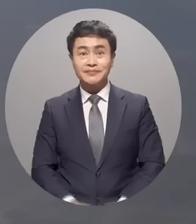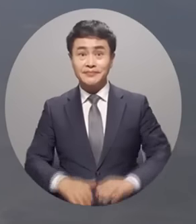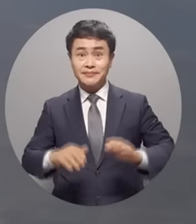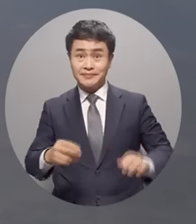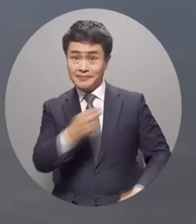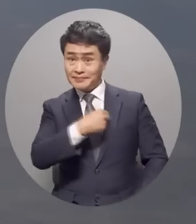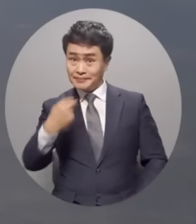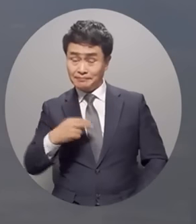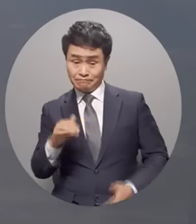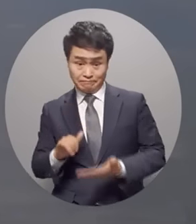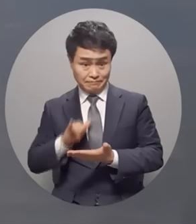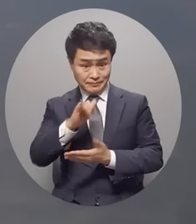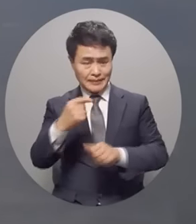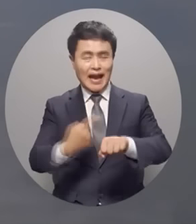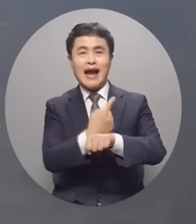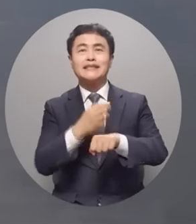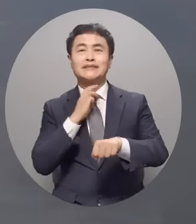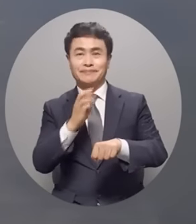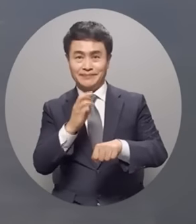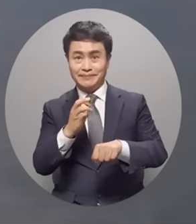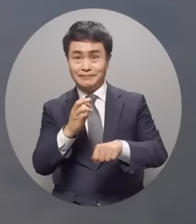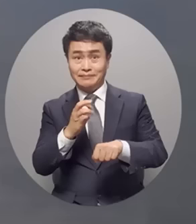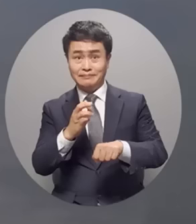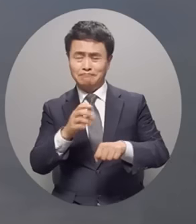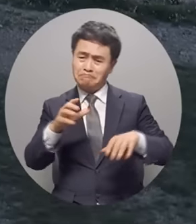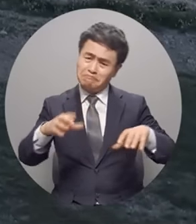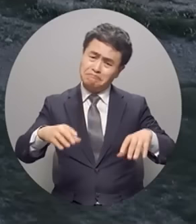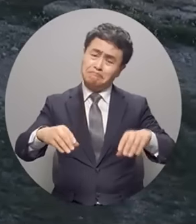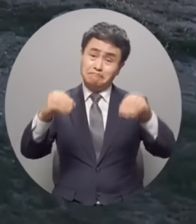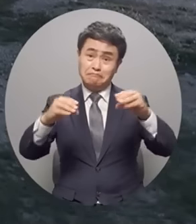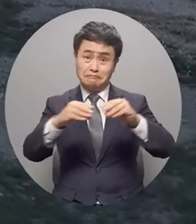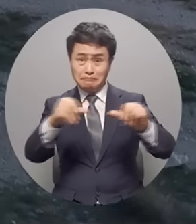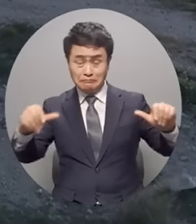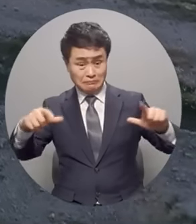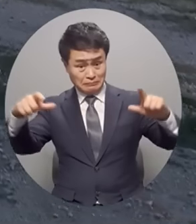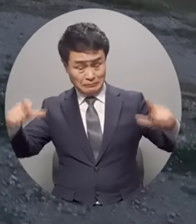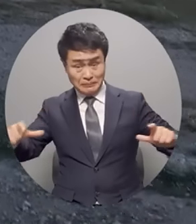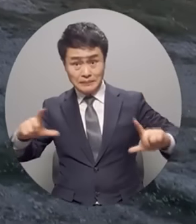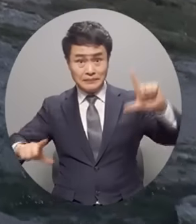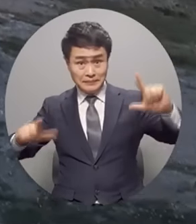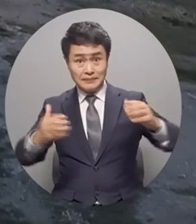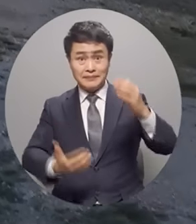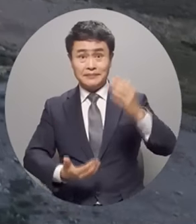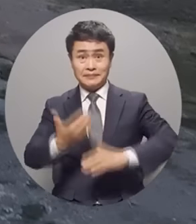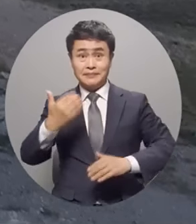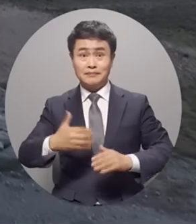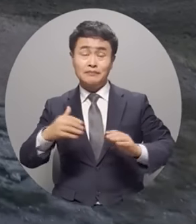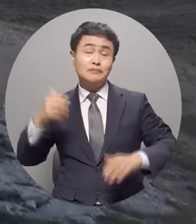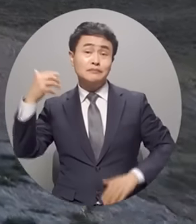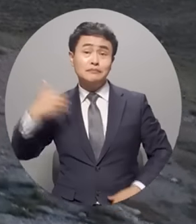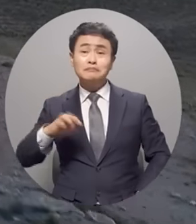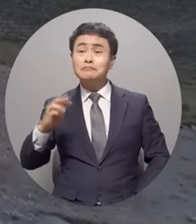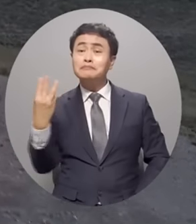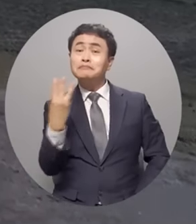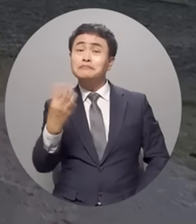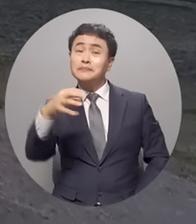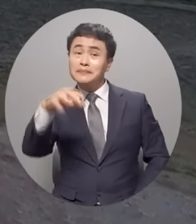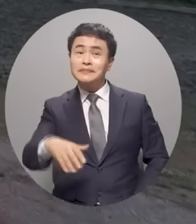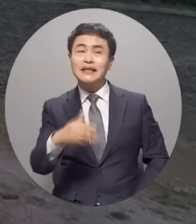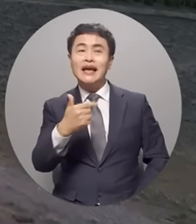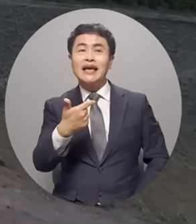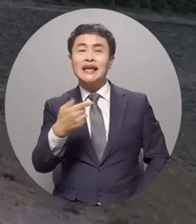베이징에서 비행기로 1시간 반. 건조한 고비 사막과 황무지가 나타납니다. 중국 와인의 고장